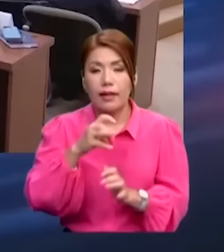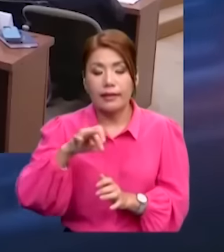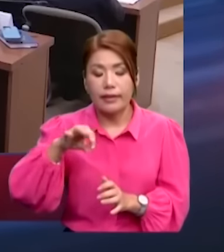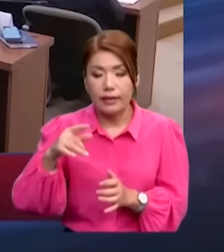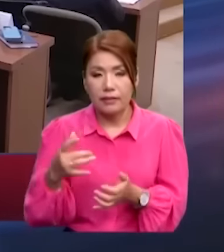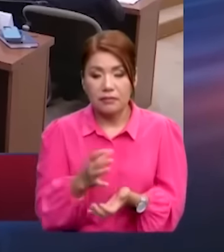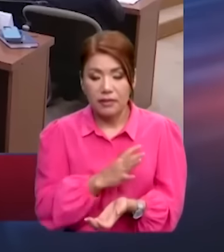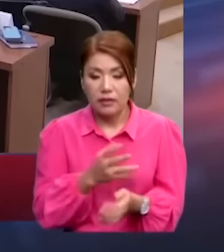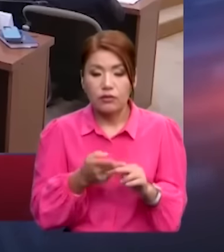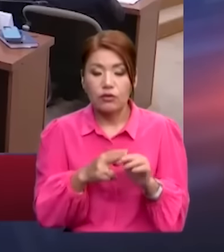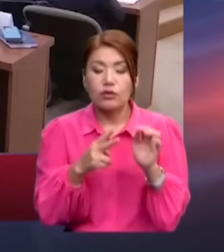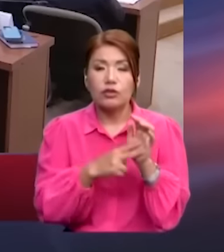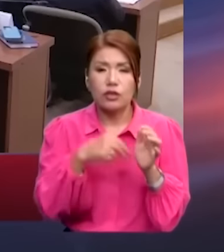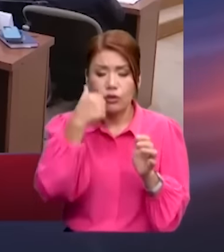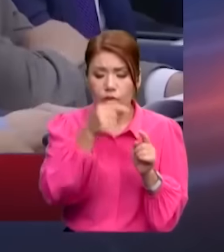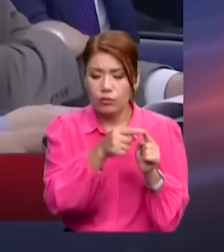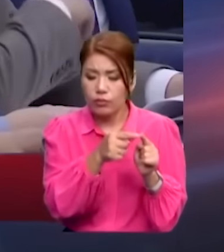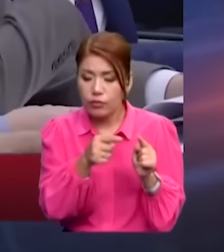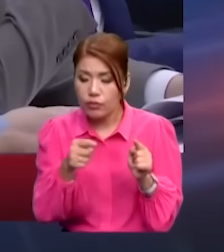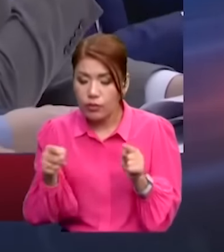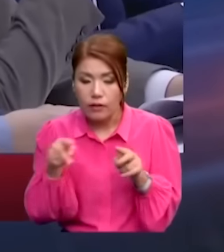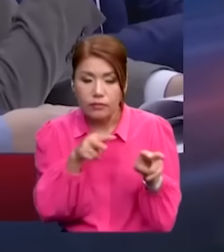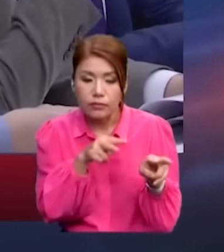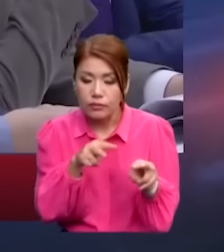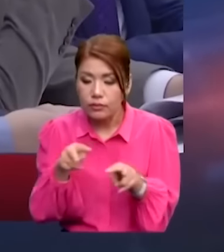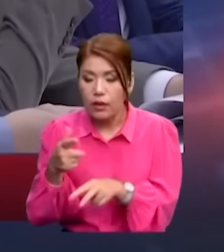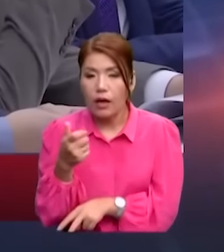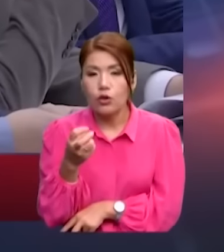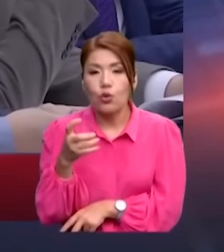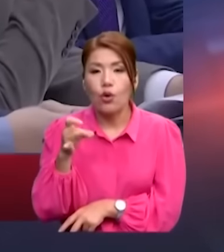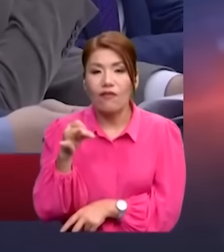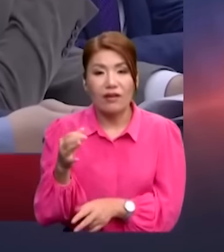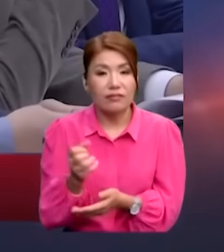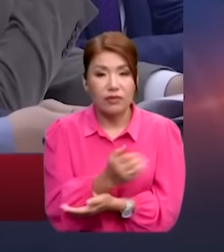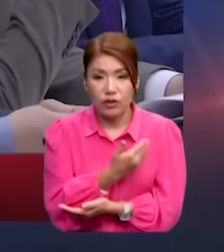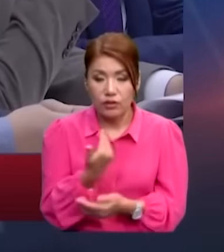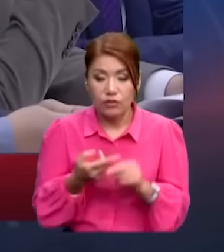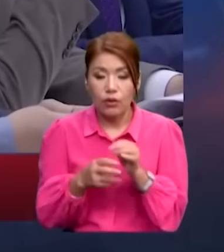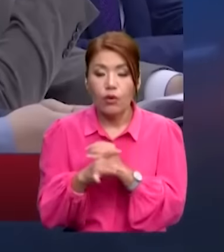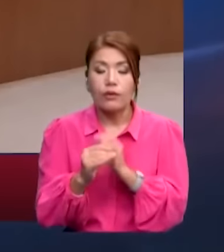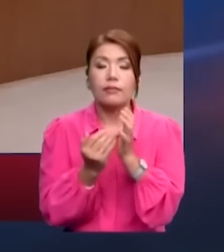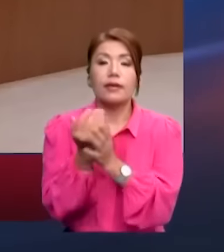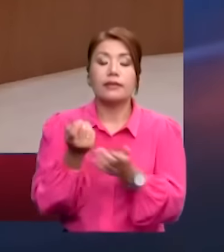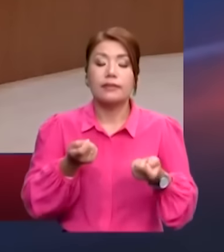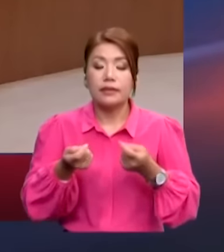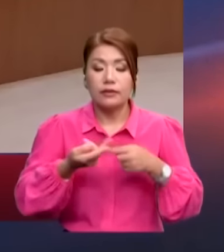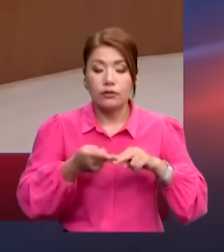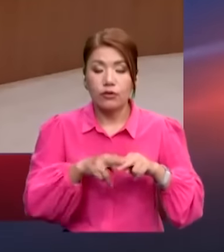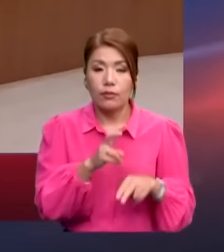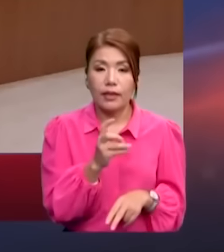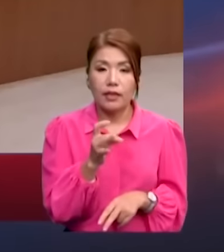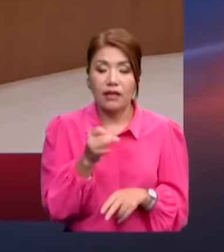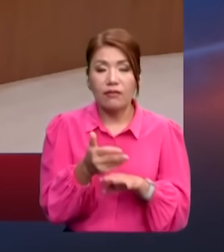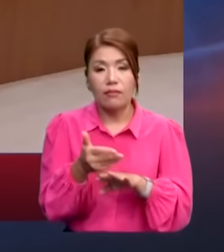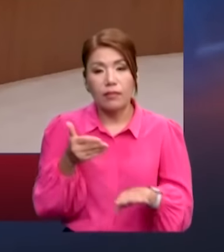ғана өзгешелік, 7 жыл бойы бюджет қаражатын бақылауында ұстаған Годунованың болмауы президент жоғары аудиторлық палата тізгінін Бектеновтың